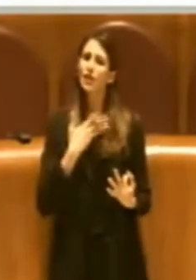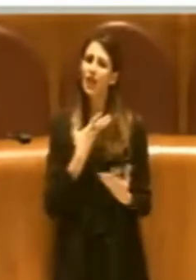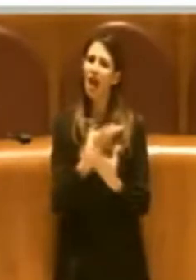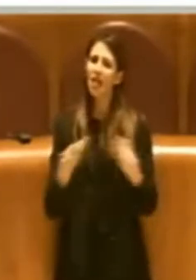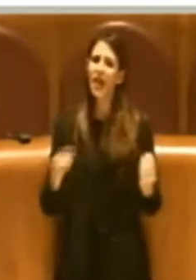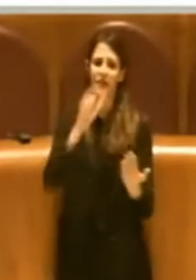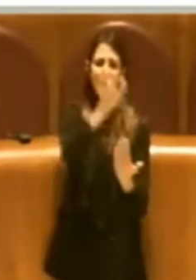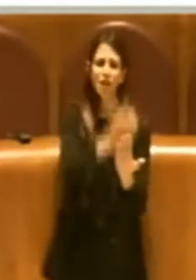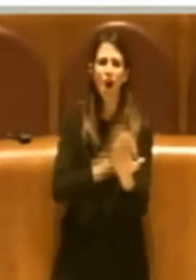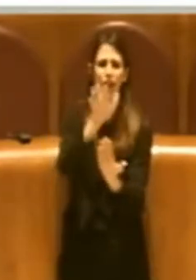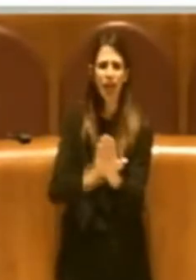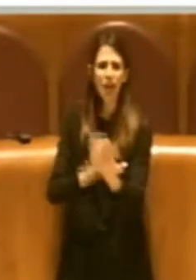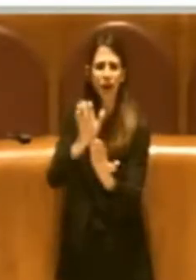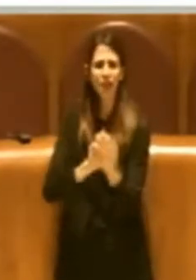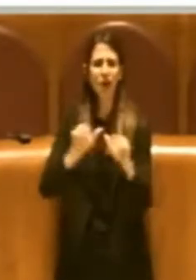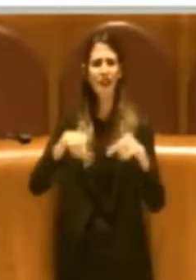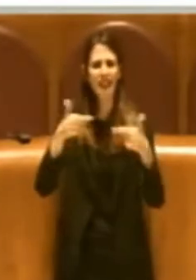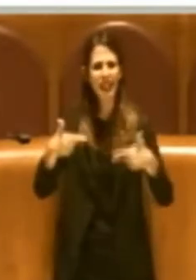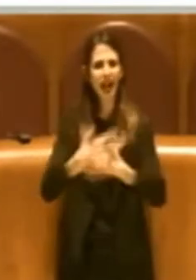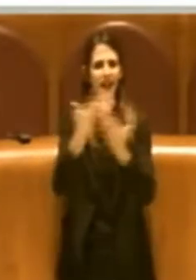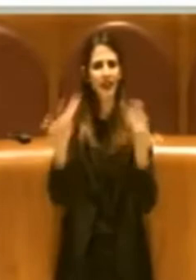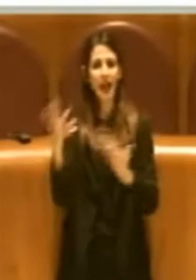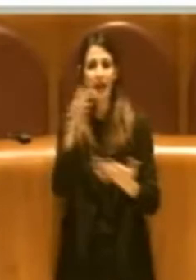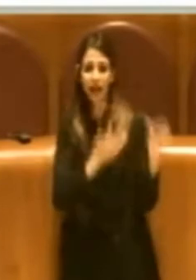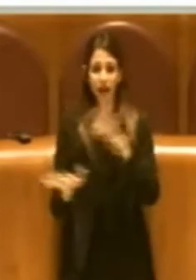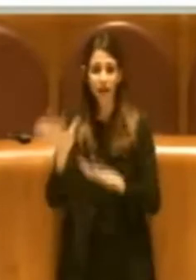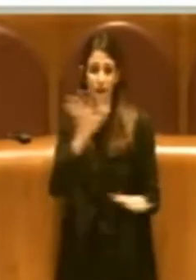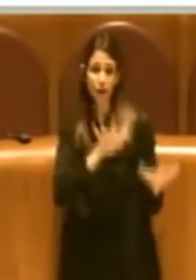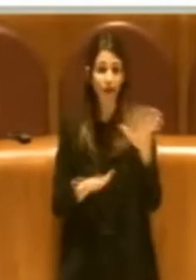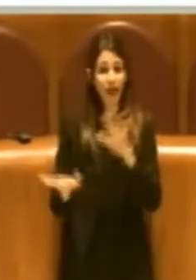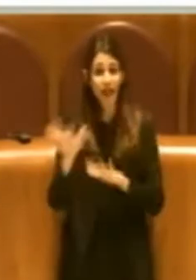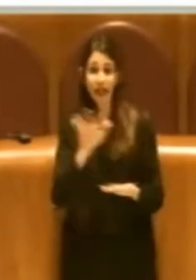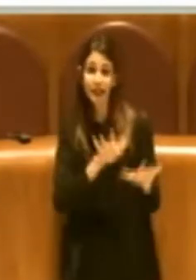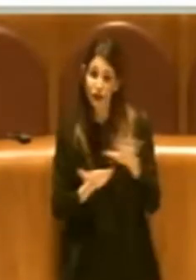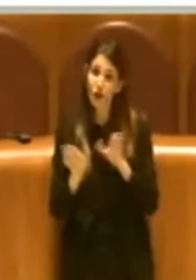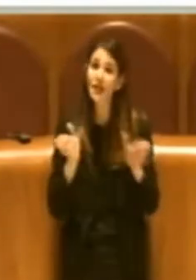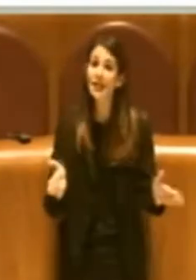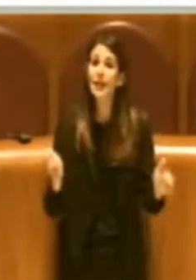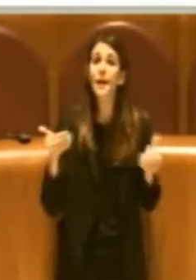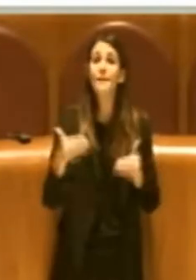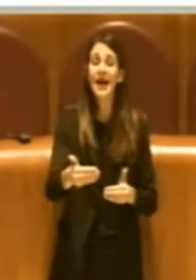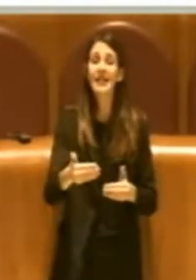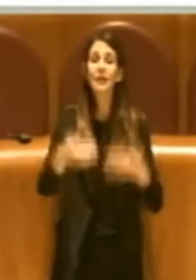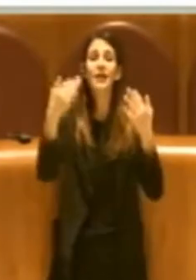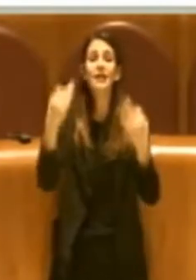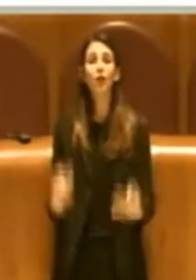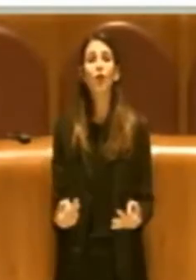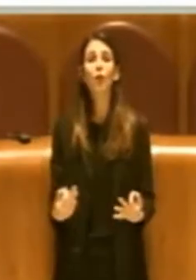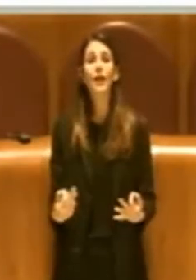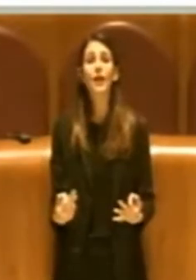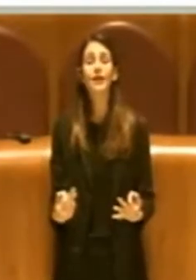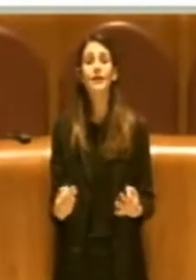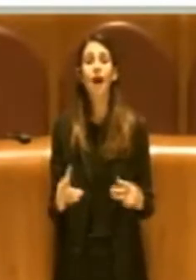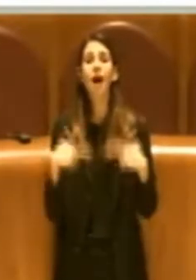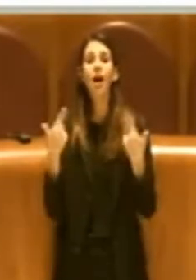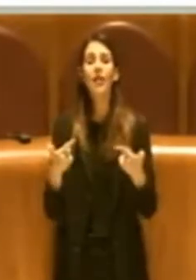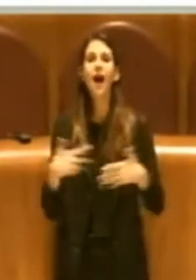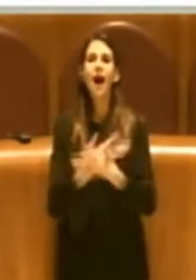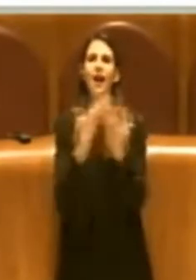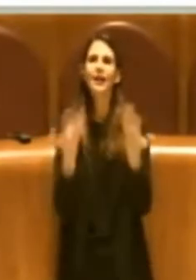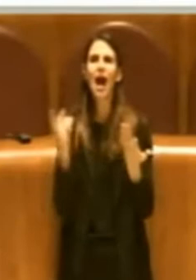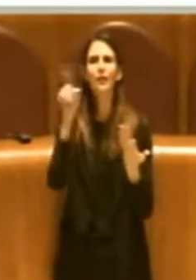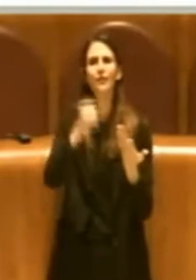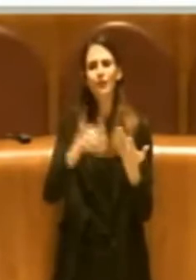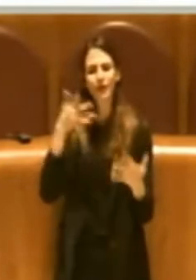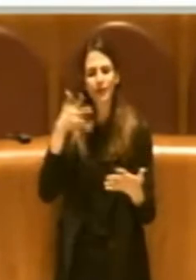che vengono precisamente inviate ai dipartimenti per la sicurezza, che chiariscono anche più nel dettaglio le competenze